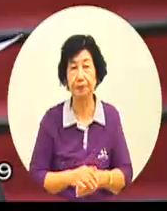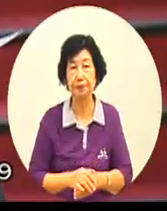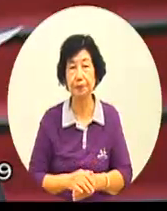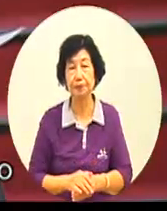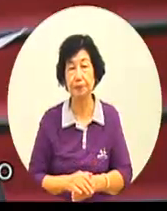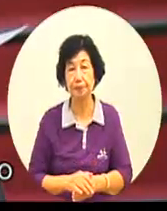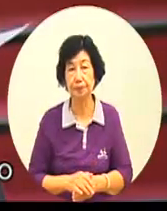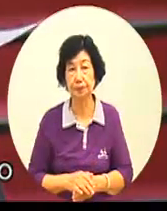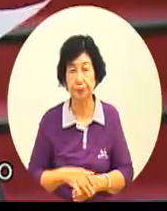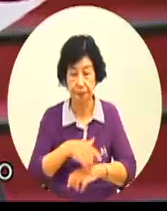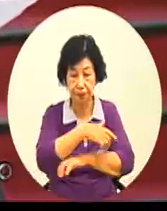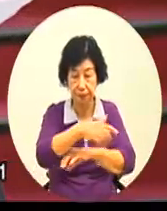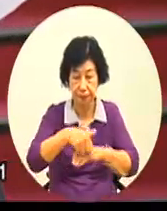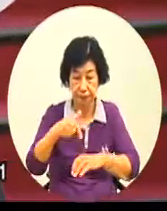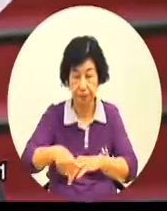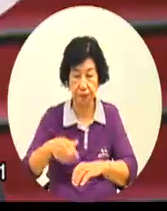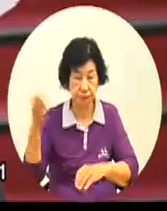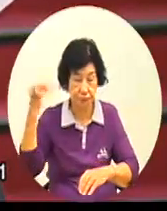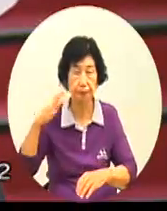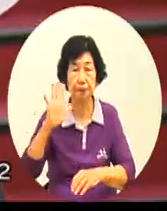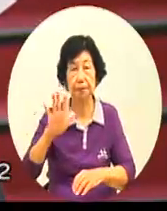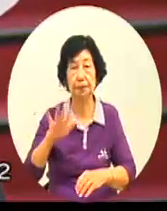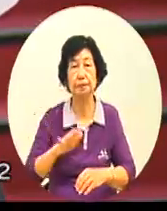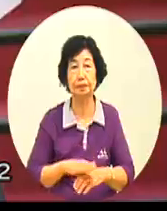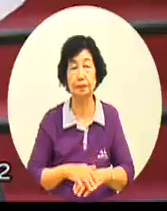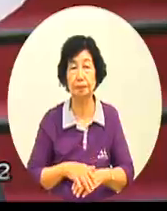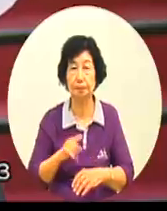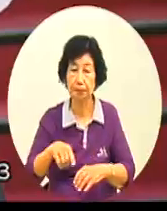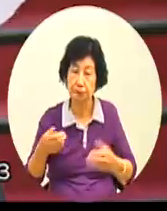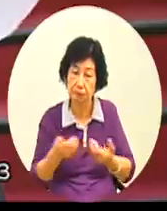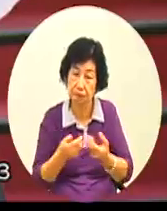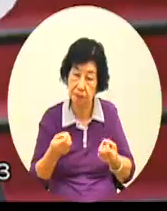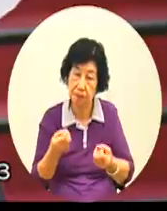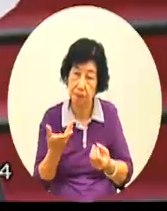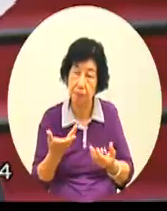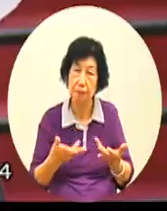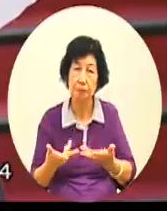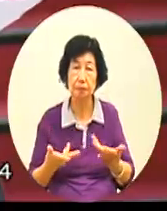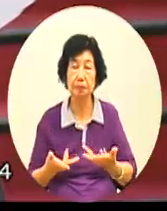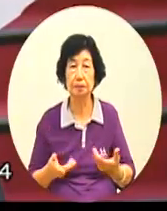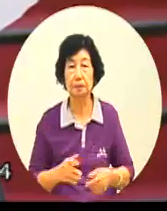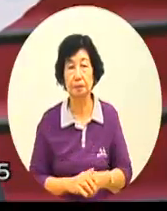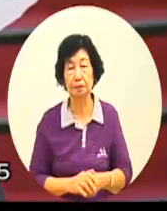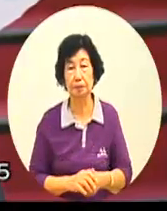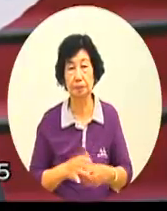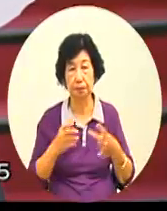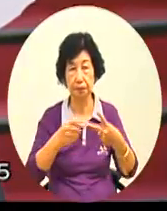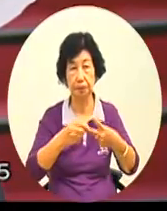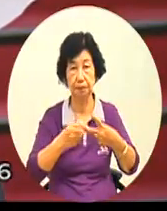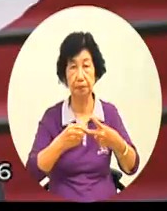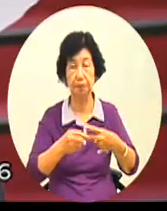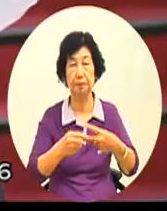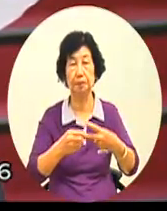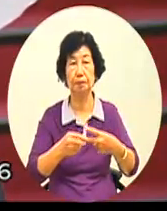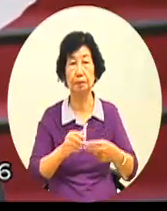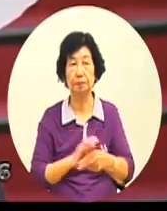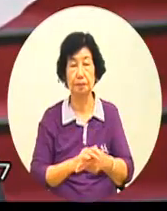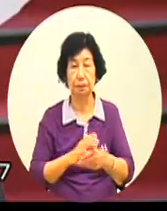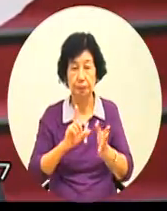闻，等一下帮我答复有没有这件事。第二个问题，长